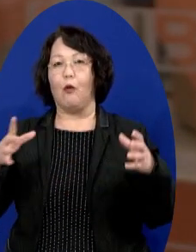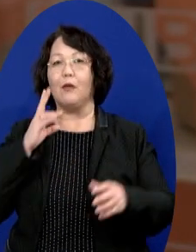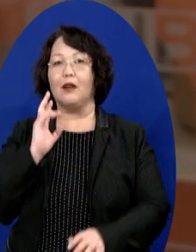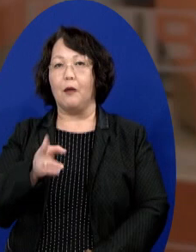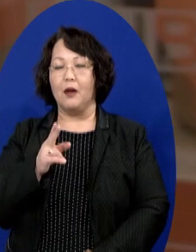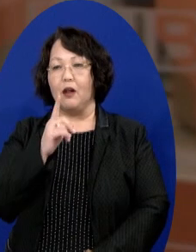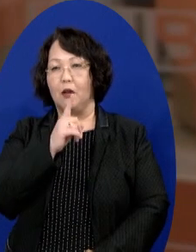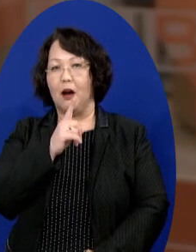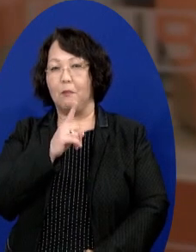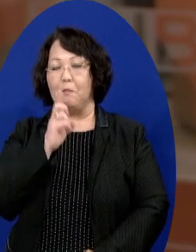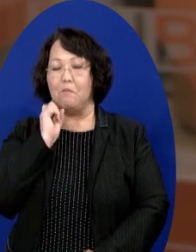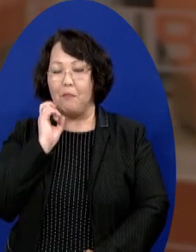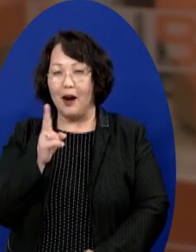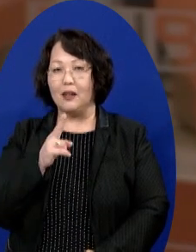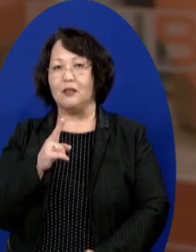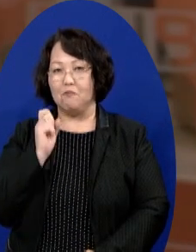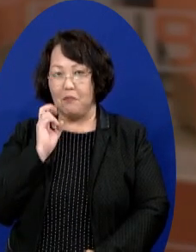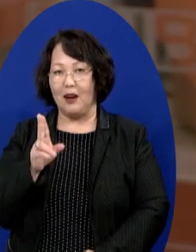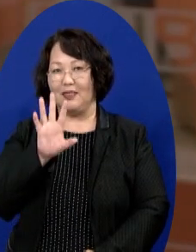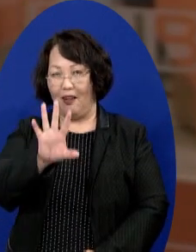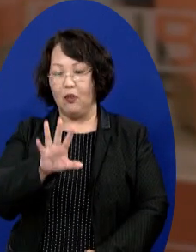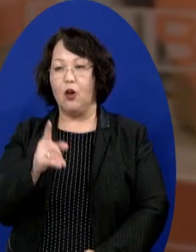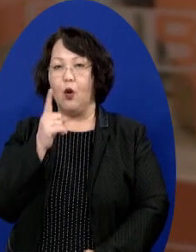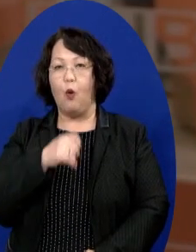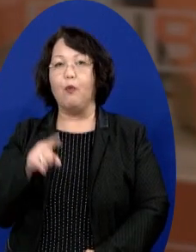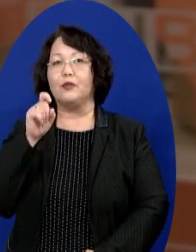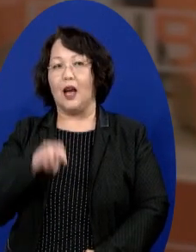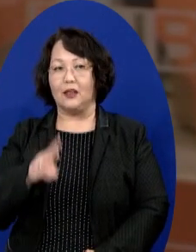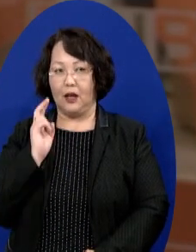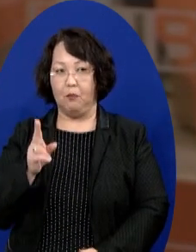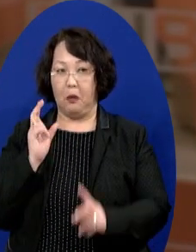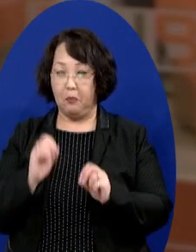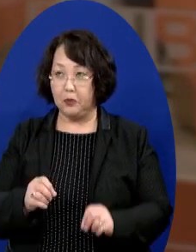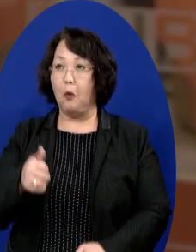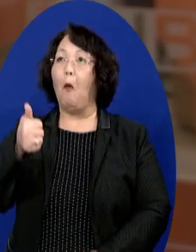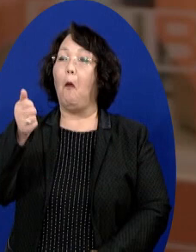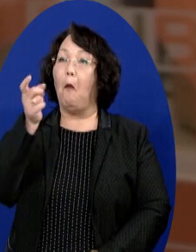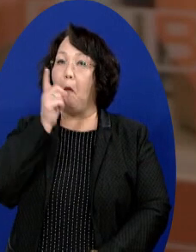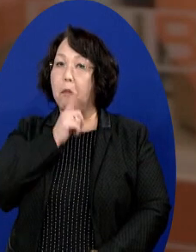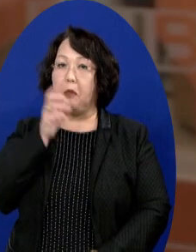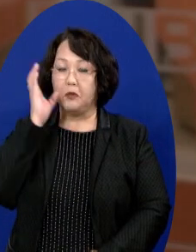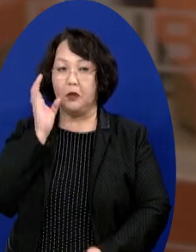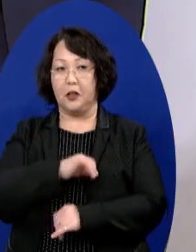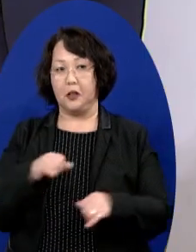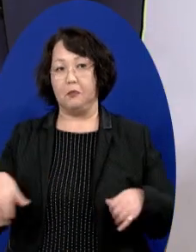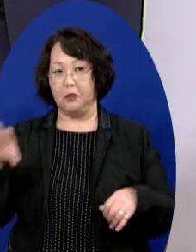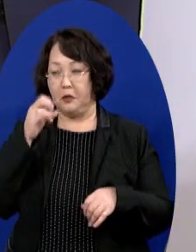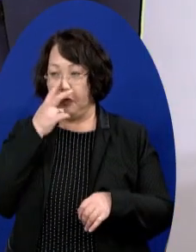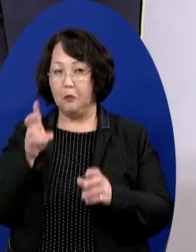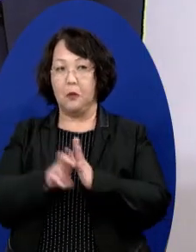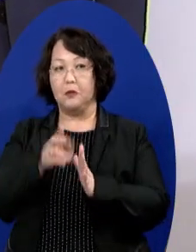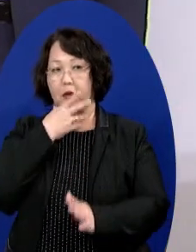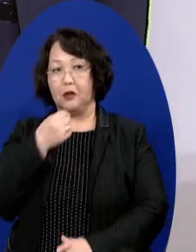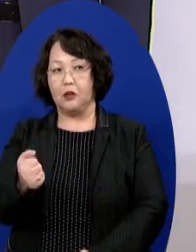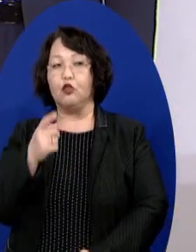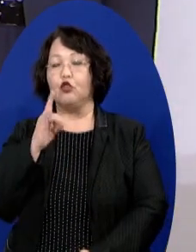хувьцаат компани болох гэж байгаа тухай мэдээллийг анх удаа эндээс мэдэж авсан. Энэ бол иргэд бидний хувьд маш том боломж гэж харж байгаа. Хөрөнгийн